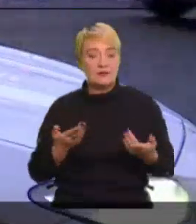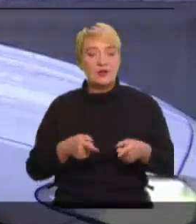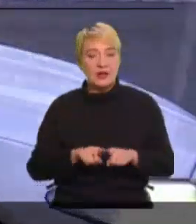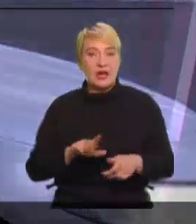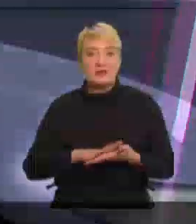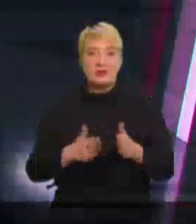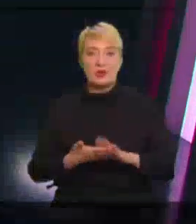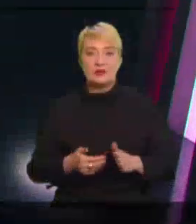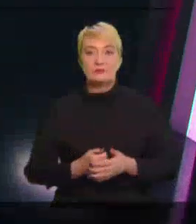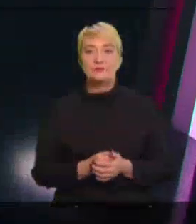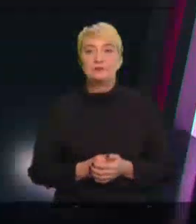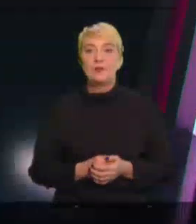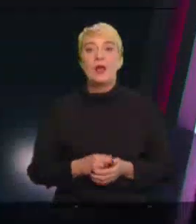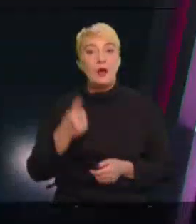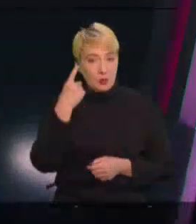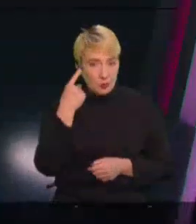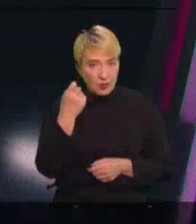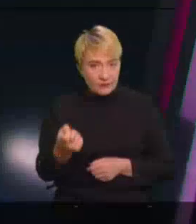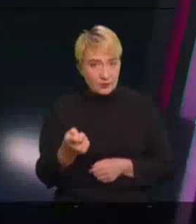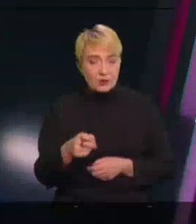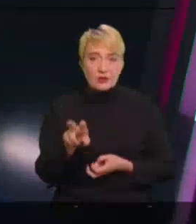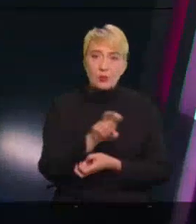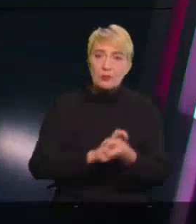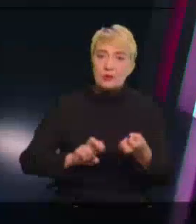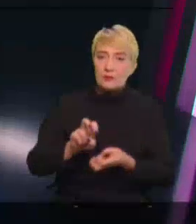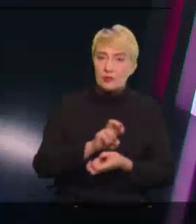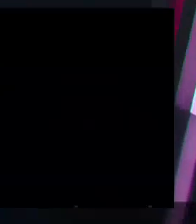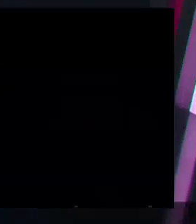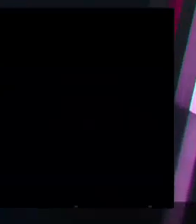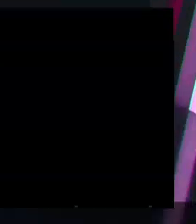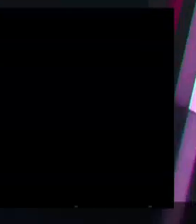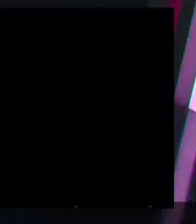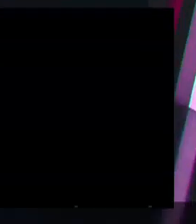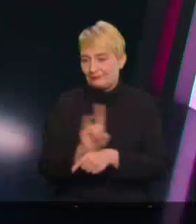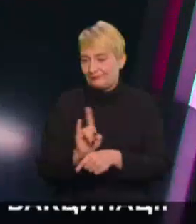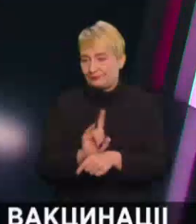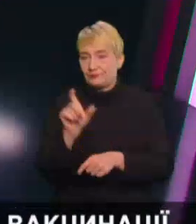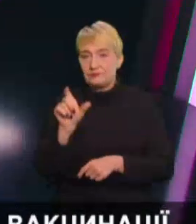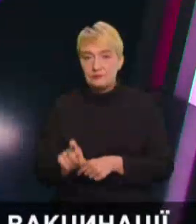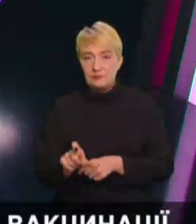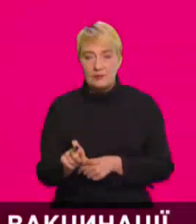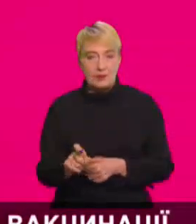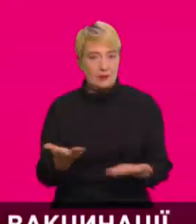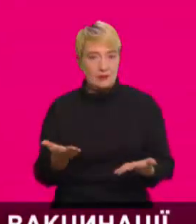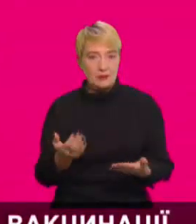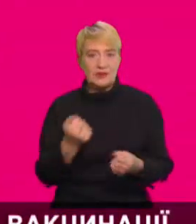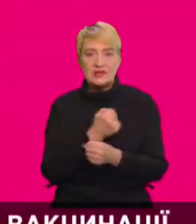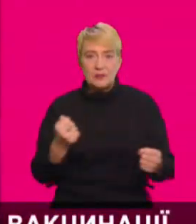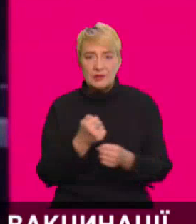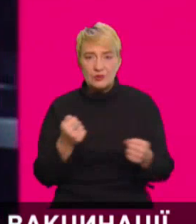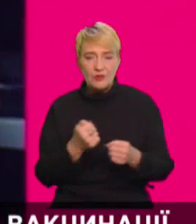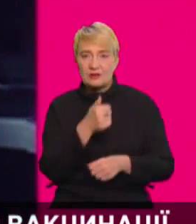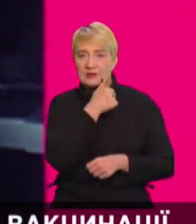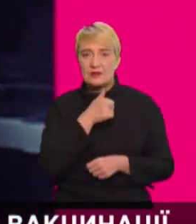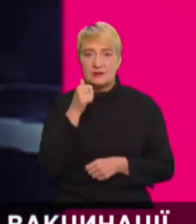слово. А чи повідомляють щось про пошуки того зловмисника? Тому що безпрецедентно замінувати, псевдозамінувати всі